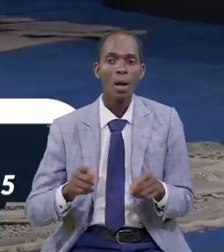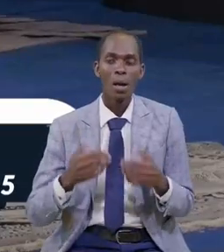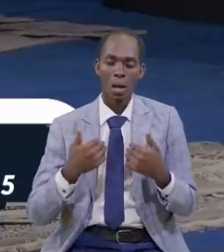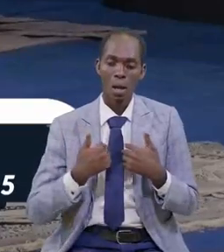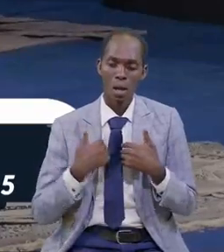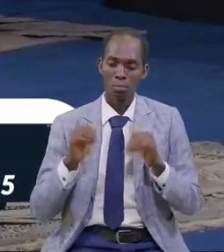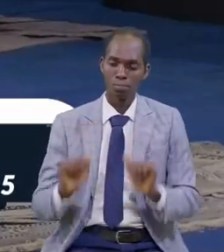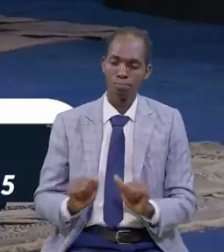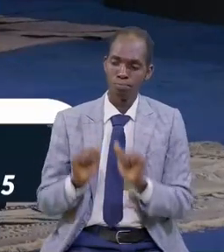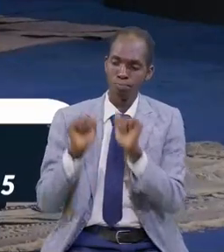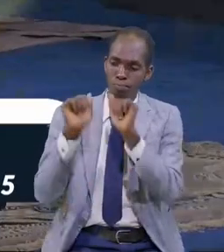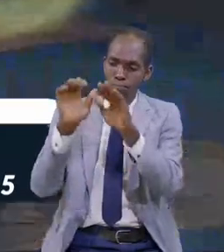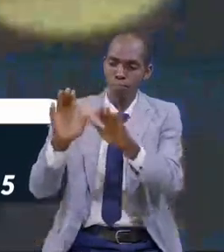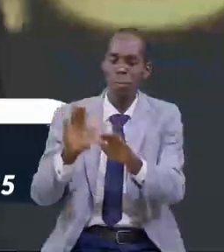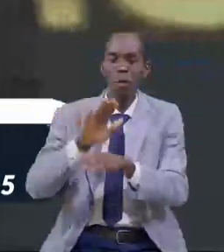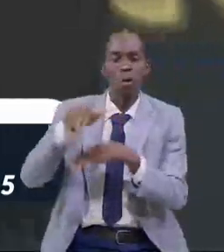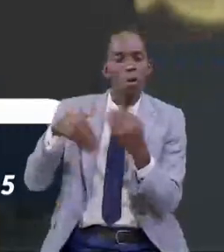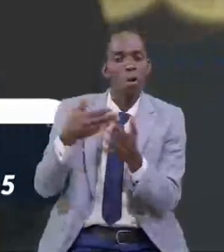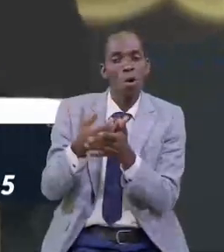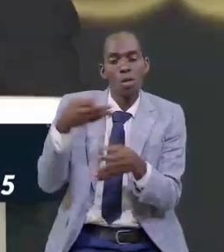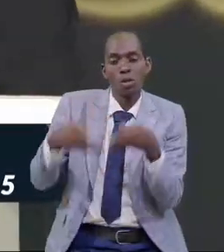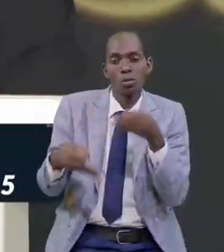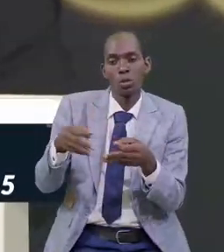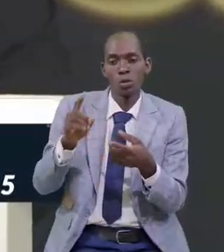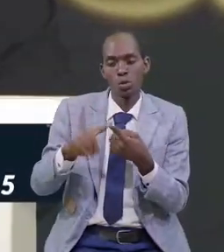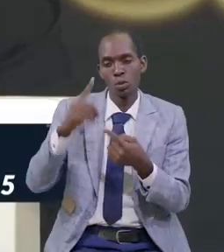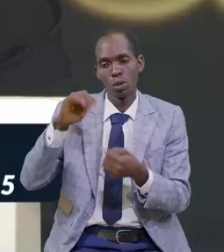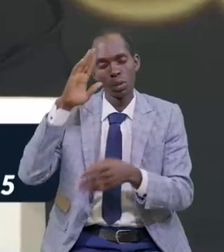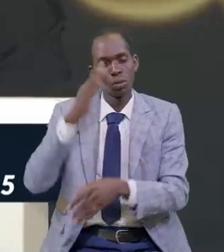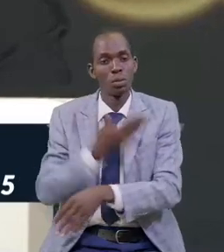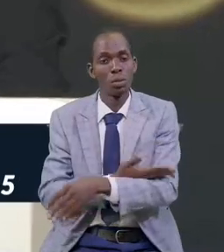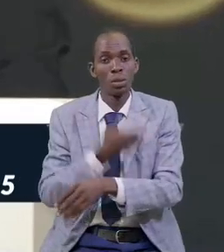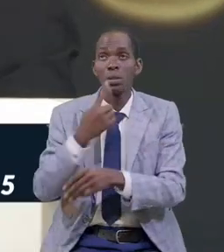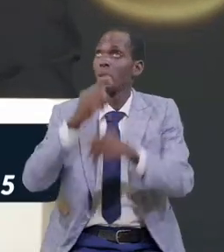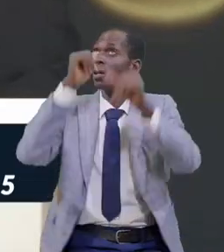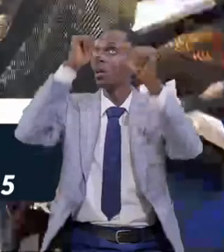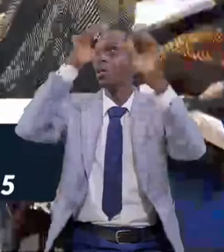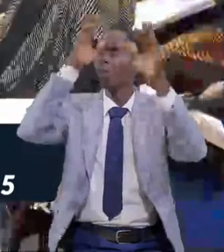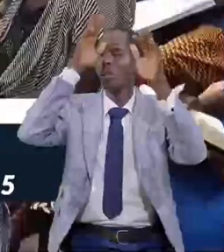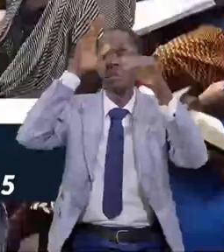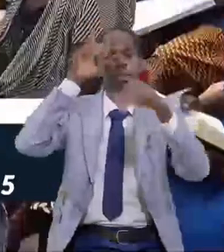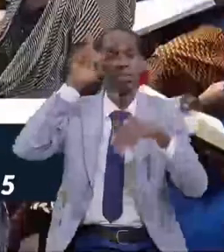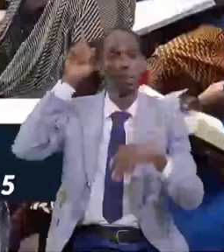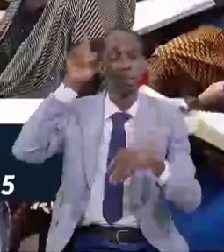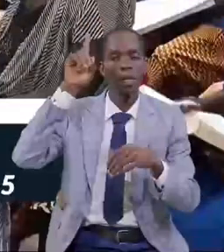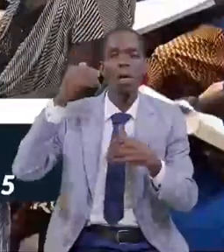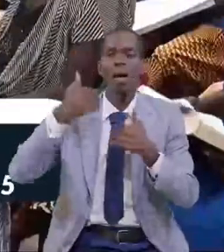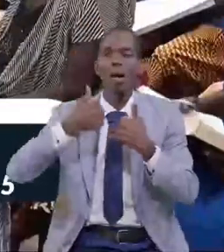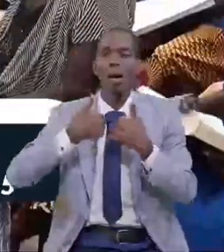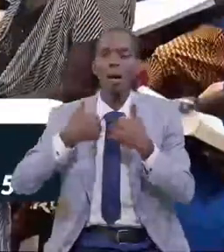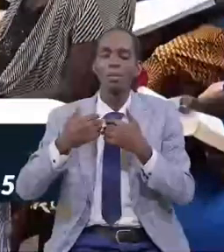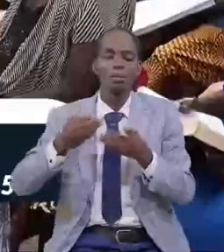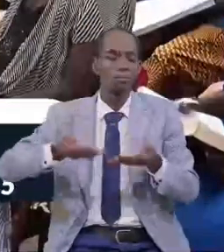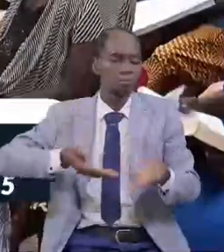tout jugement au fils le père a